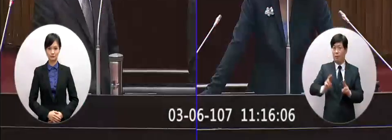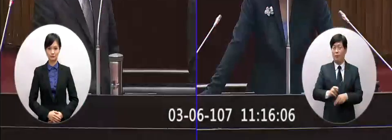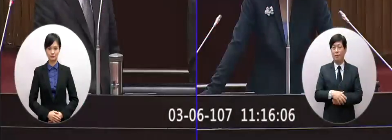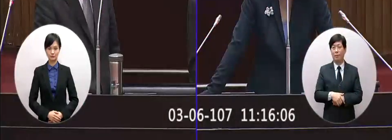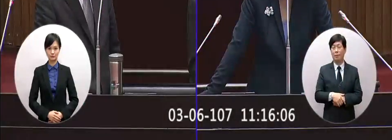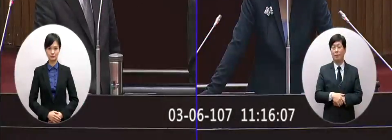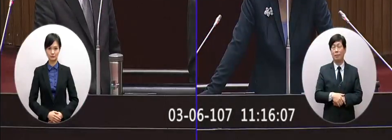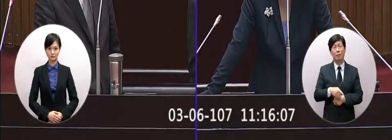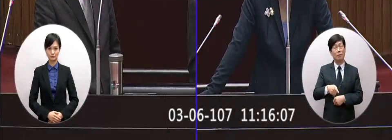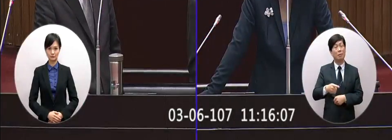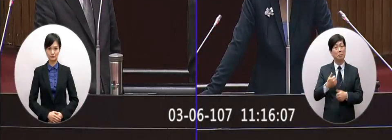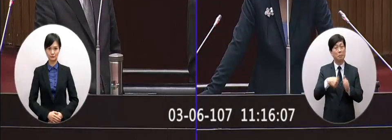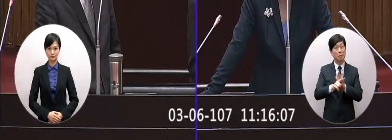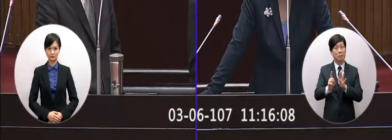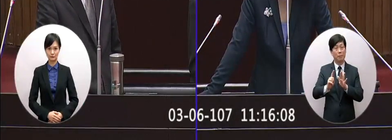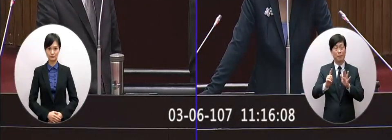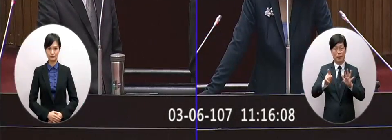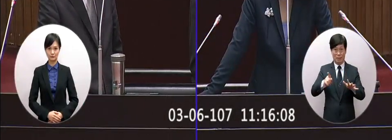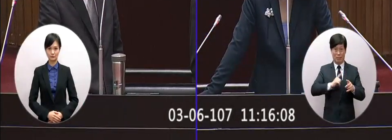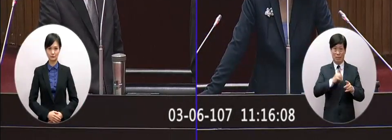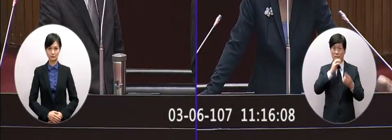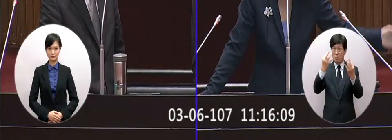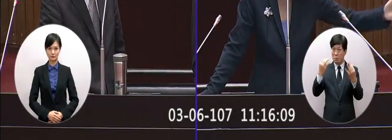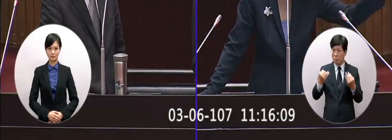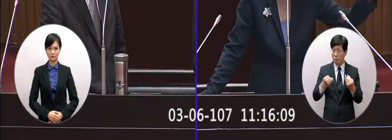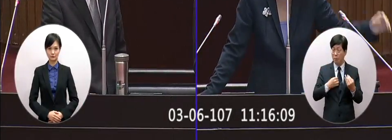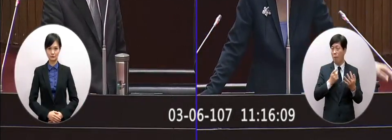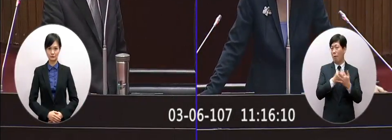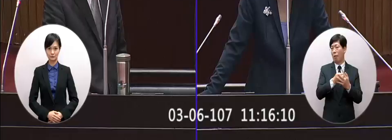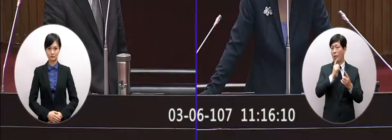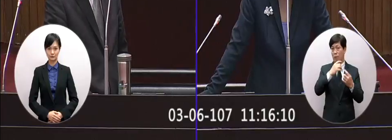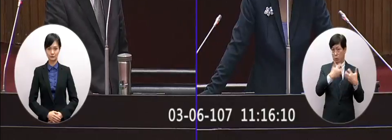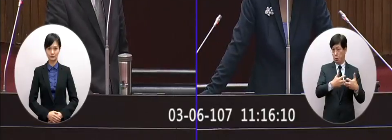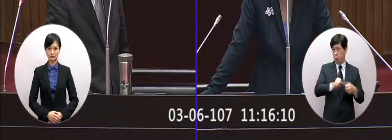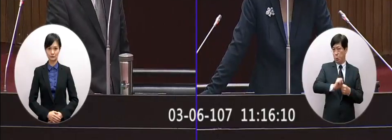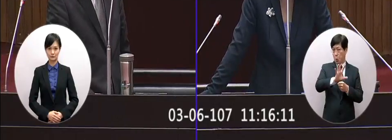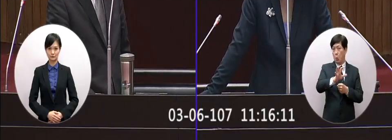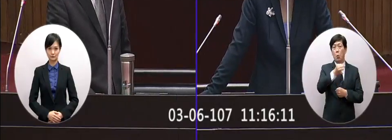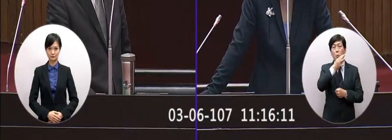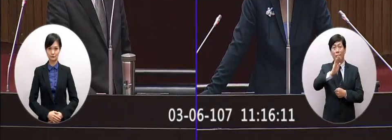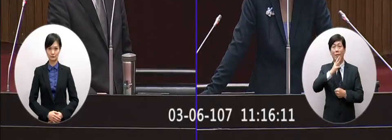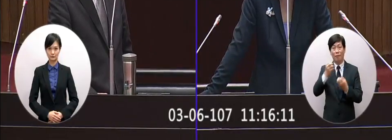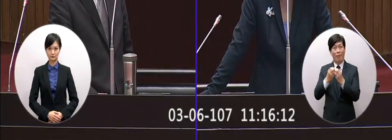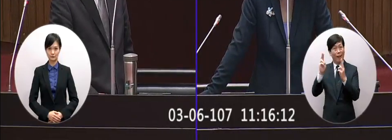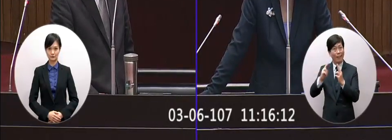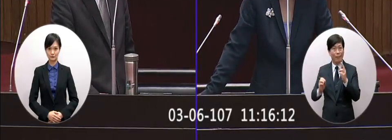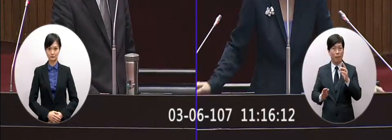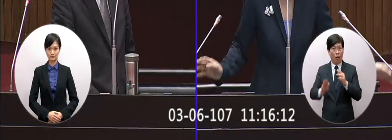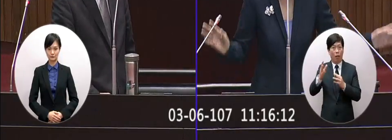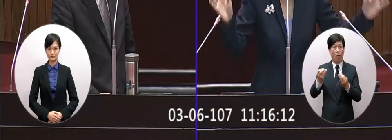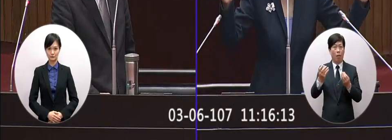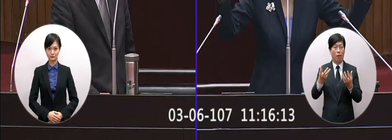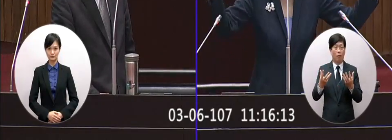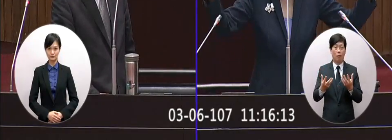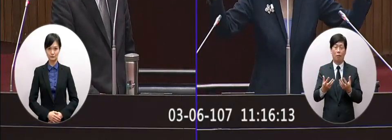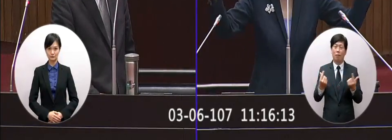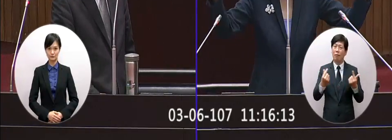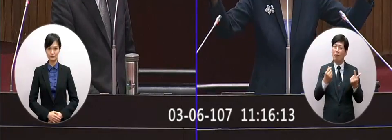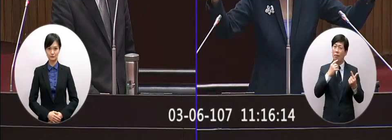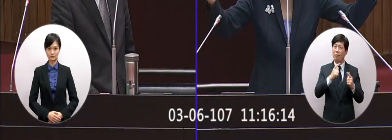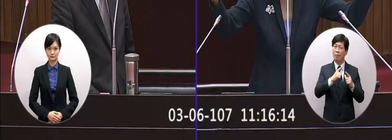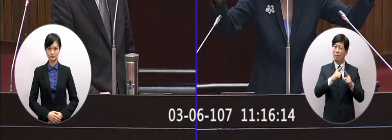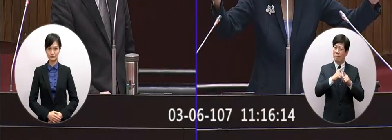哦。这表示什么？你的数据表示我们设备提升了，但是你的发电量并没有提升。这就好像是